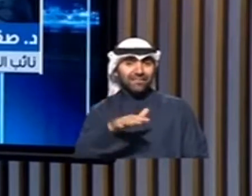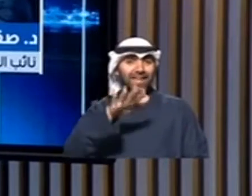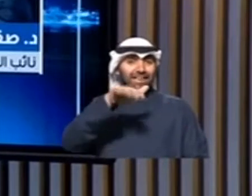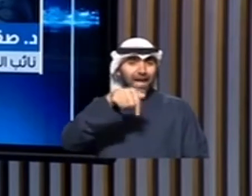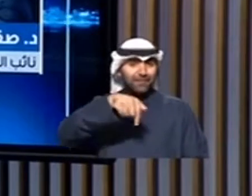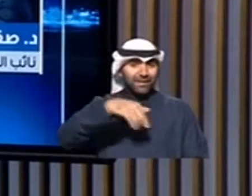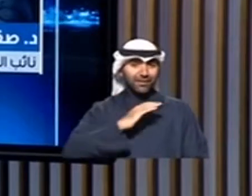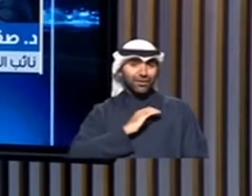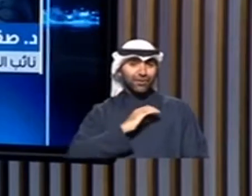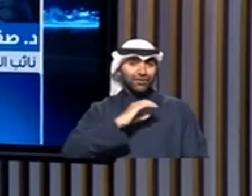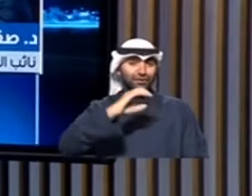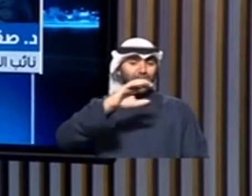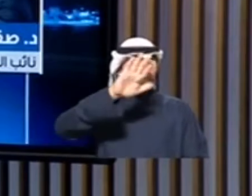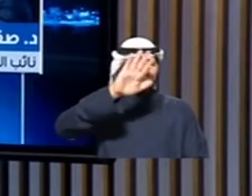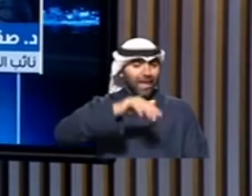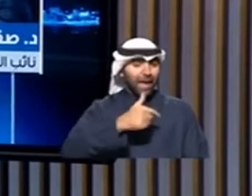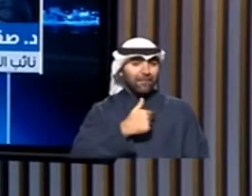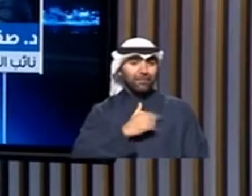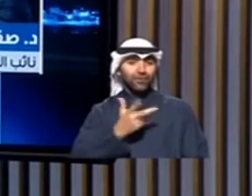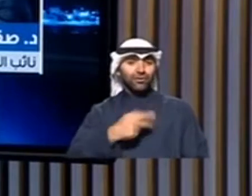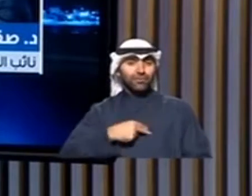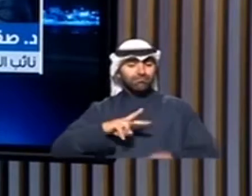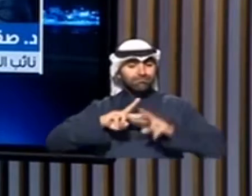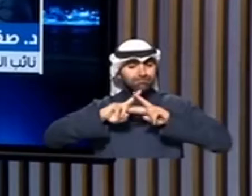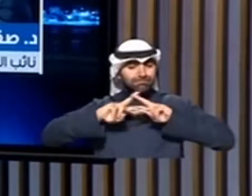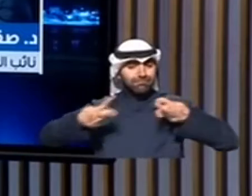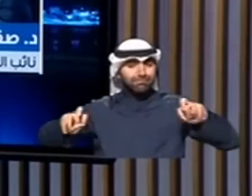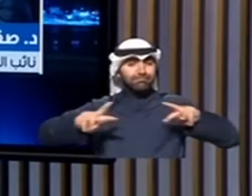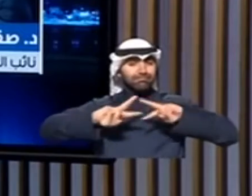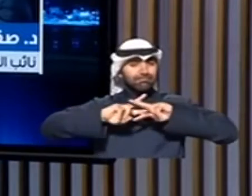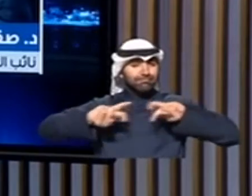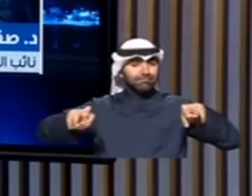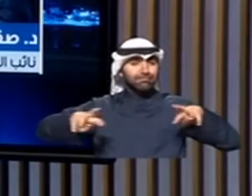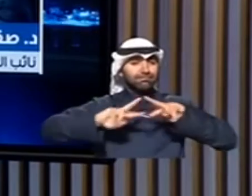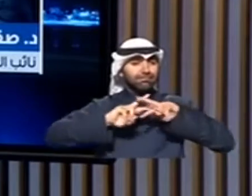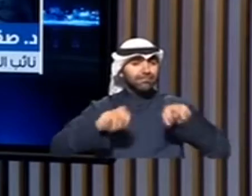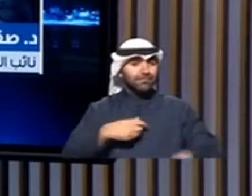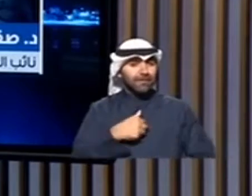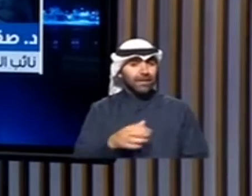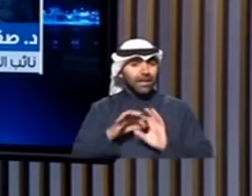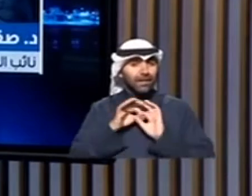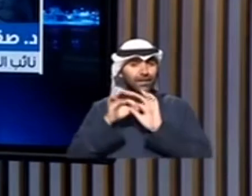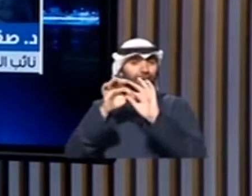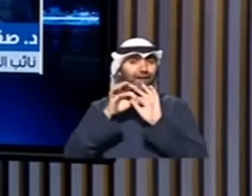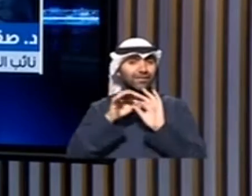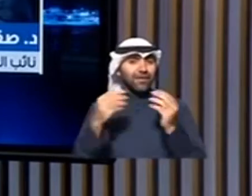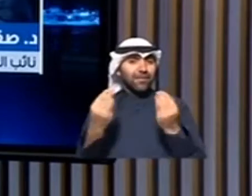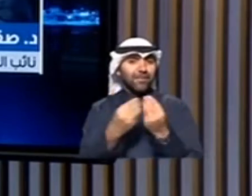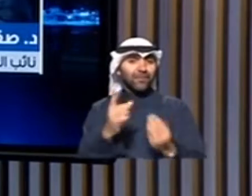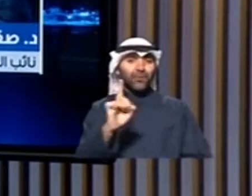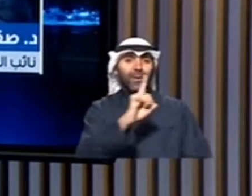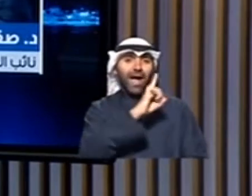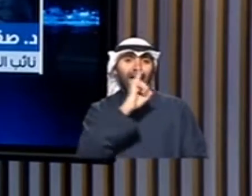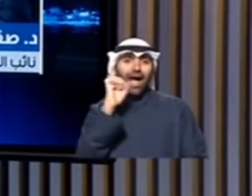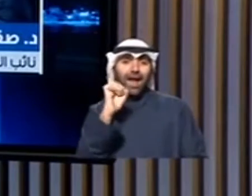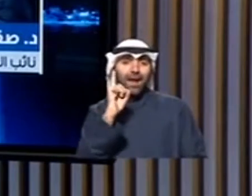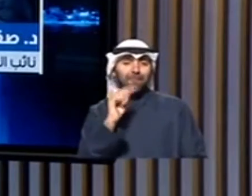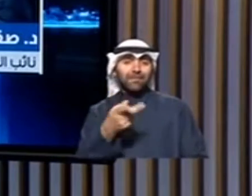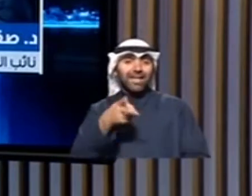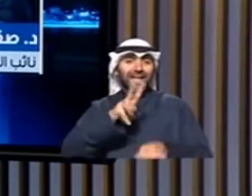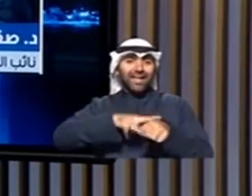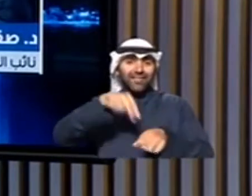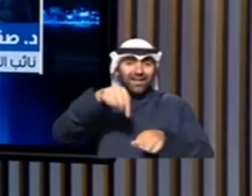دراسة متأنية من قبل اللجنة الثلاثية المشكلة من قبل الهيئة العامة للرياضة واللجنة الأولمبية الكويتية ووزارة